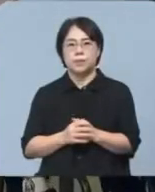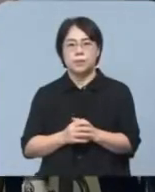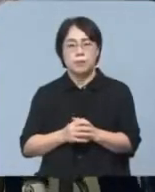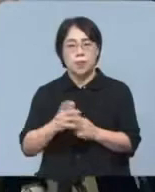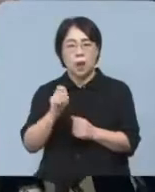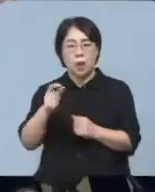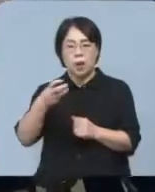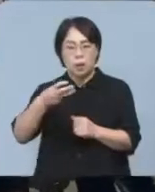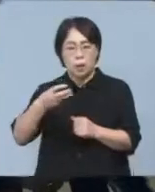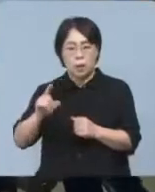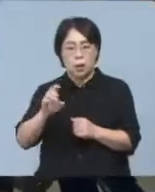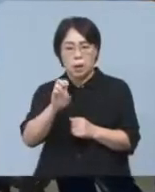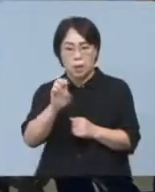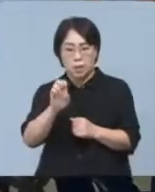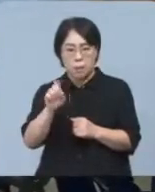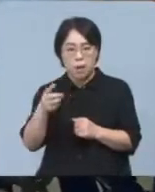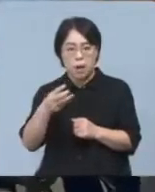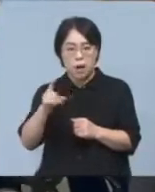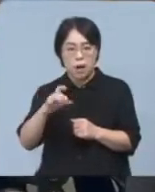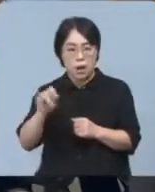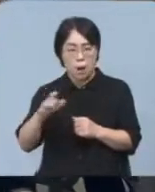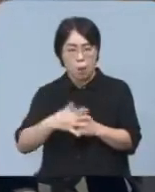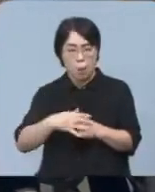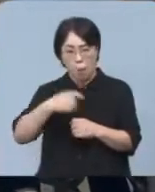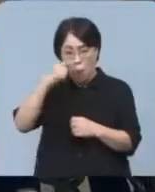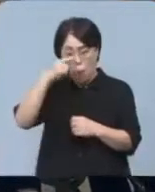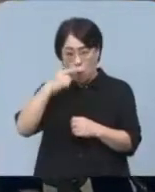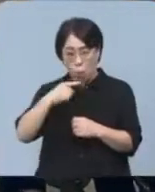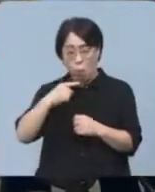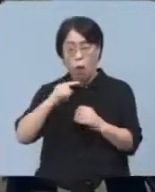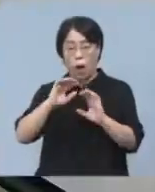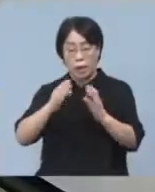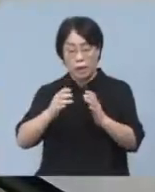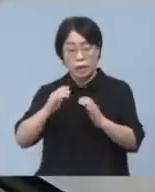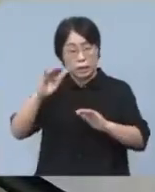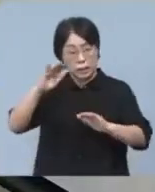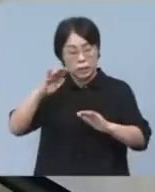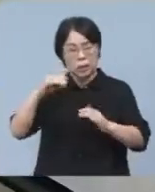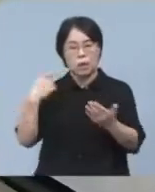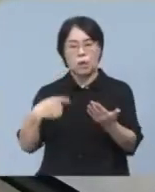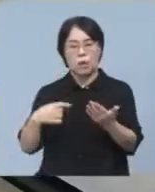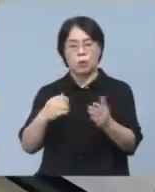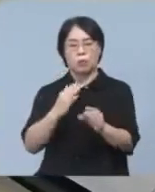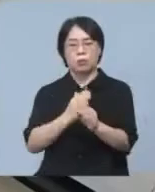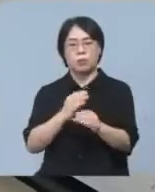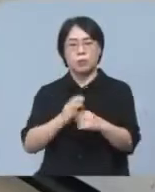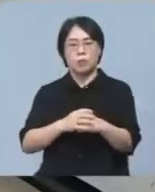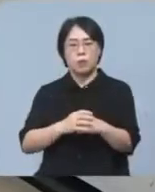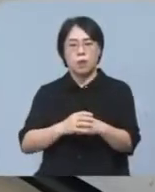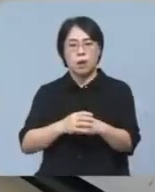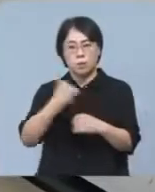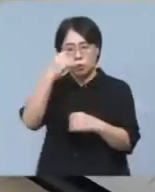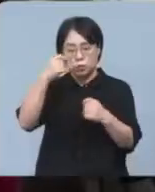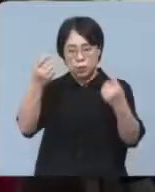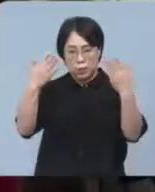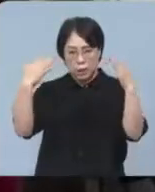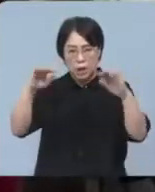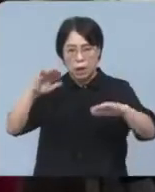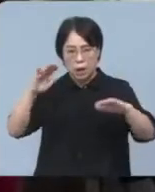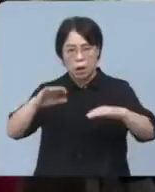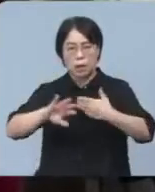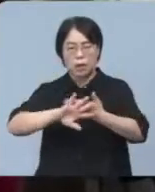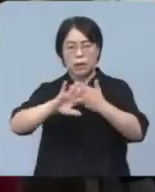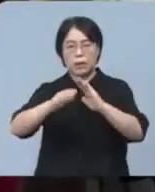겉에 말라야 하는 학교입니다 동양인 총 년들이 학생들을 가르치고 있습니다 충북대 사범대 학생들로 이루어진 해외교육